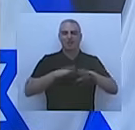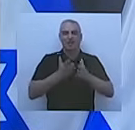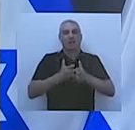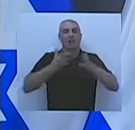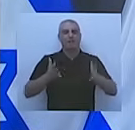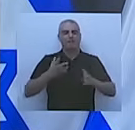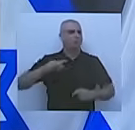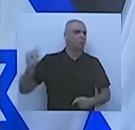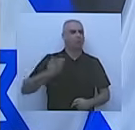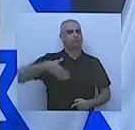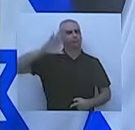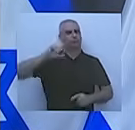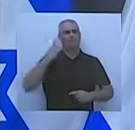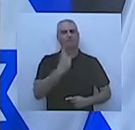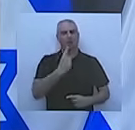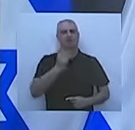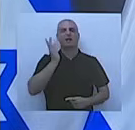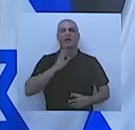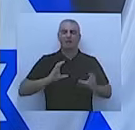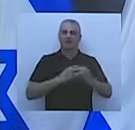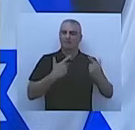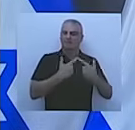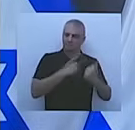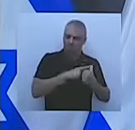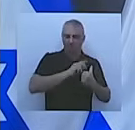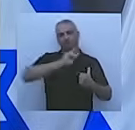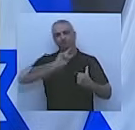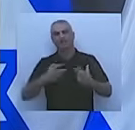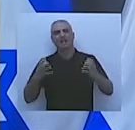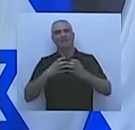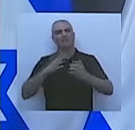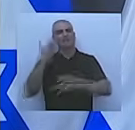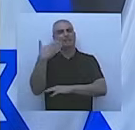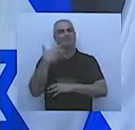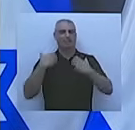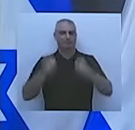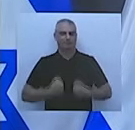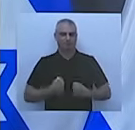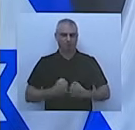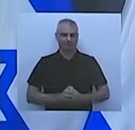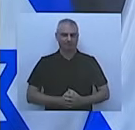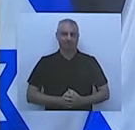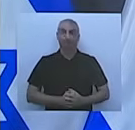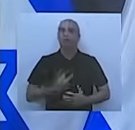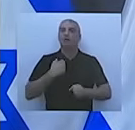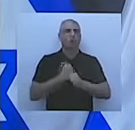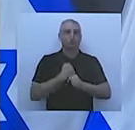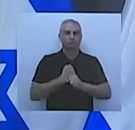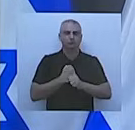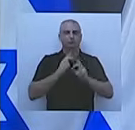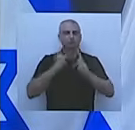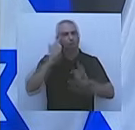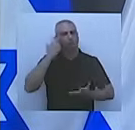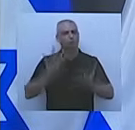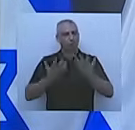militare ci doar recuperarea liniștii sau sau obținerea liniștii în zona de nord a Israelului ceea ce la țintă la care se poate ajunge prin